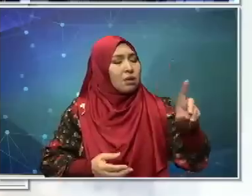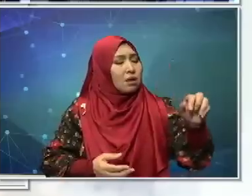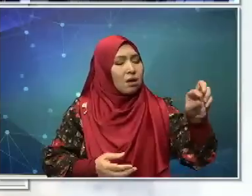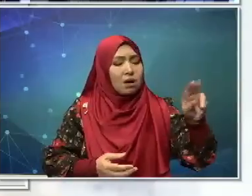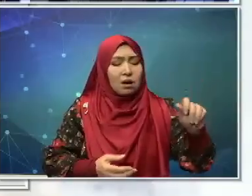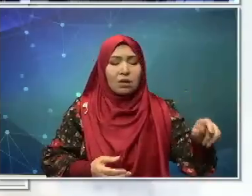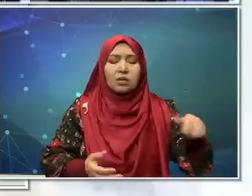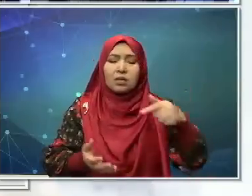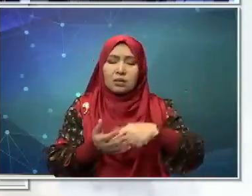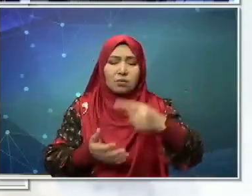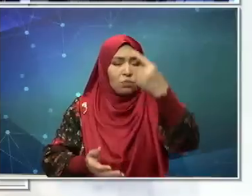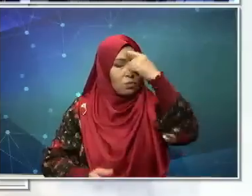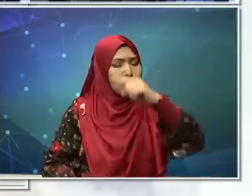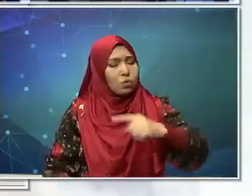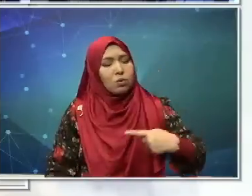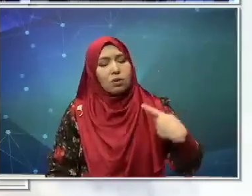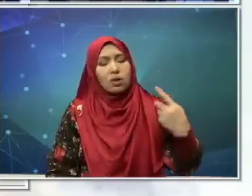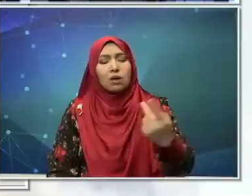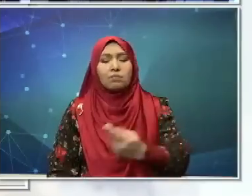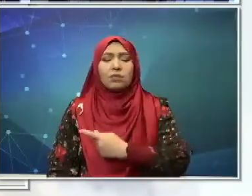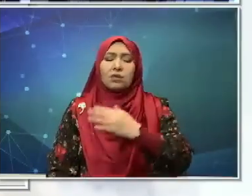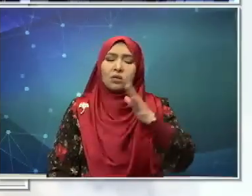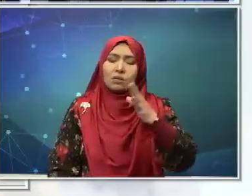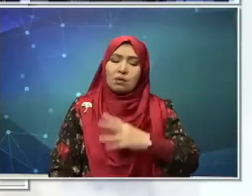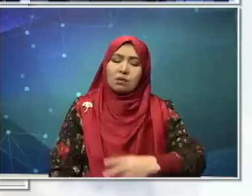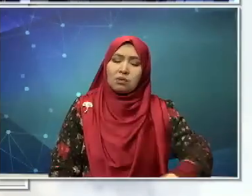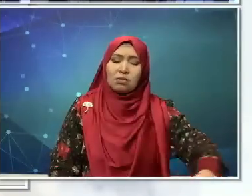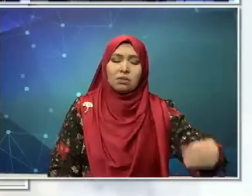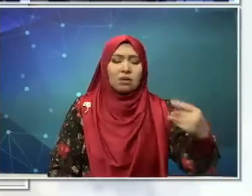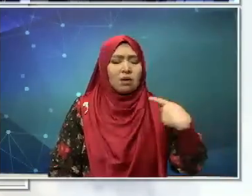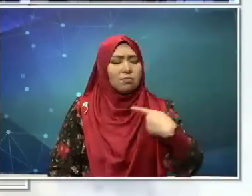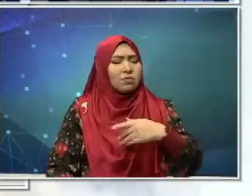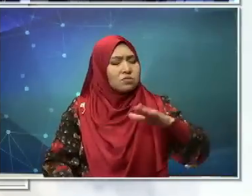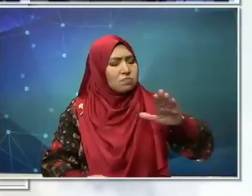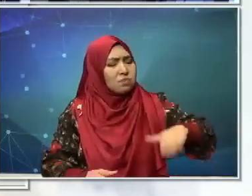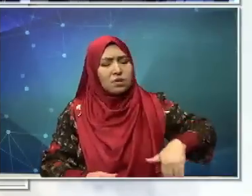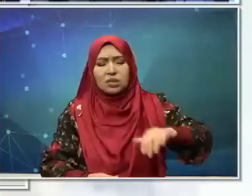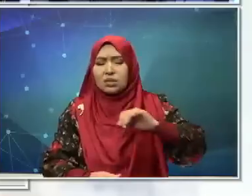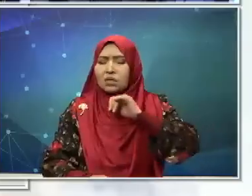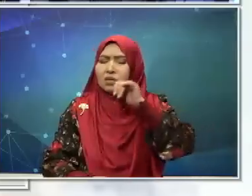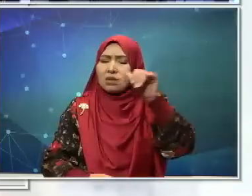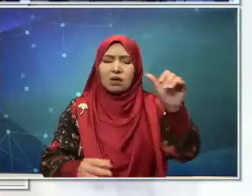waalaikum Muna Lawu Muhyiddin